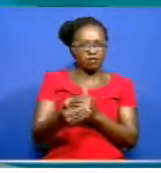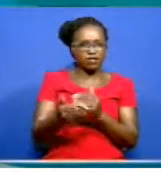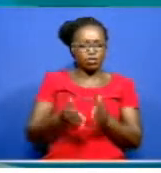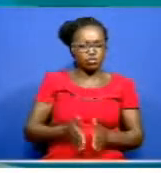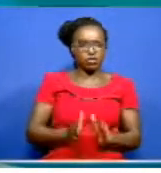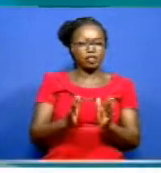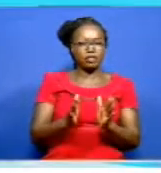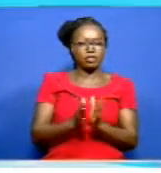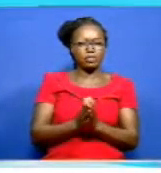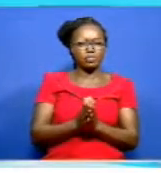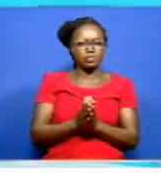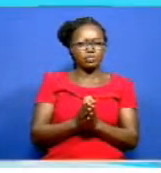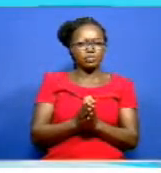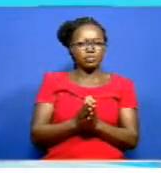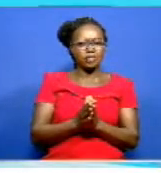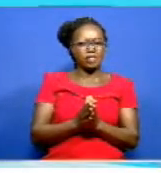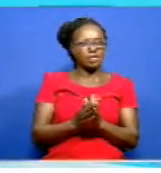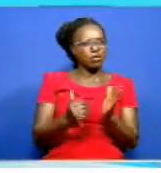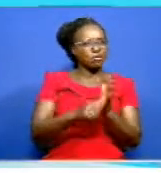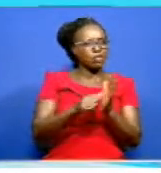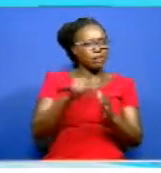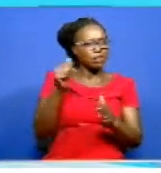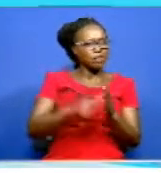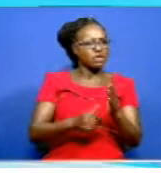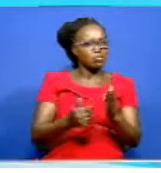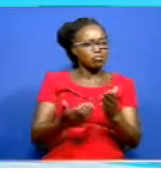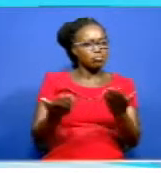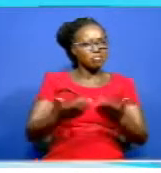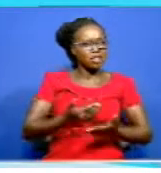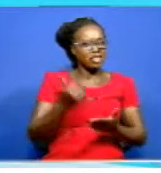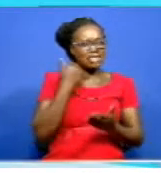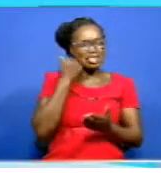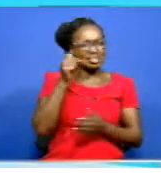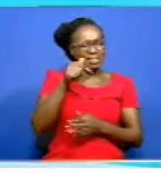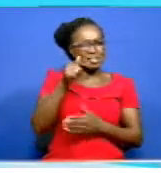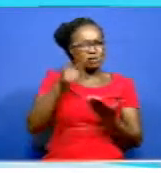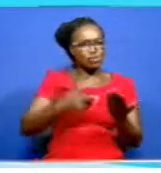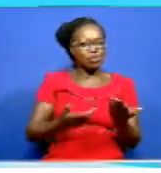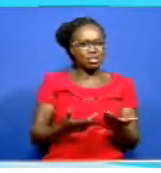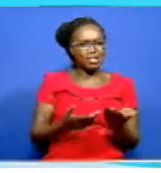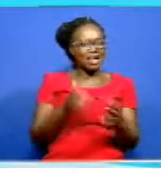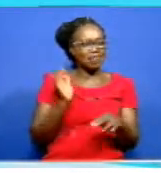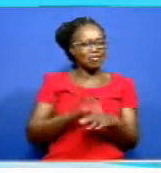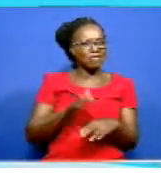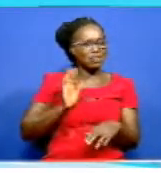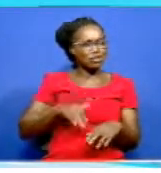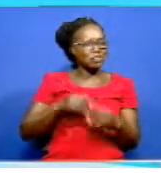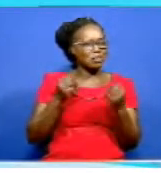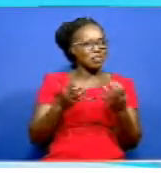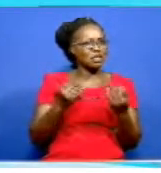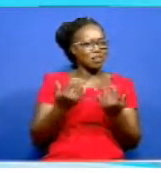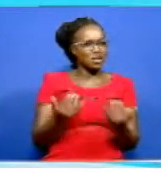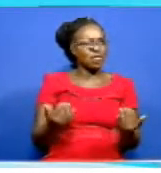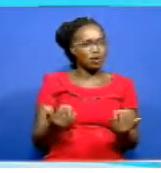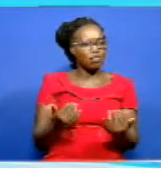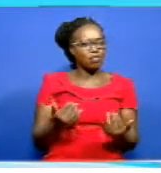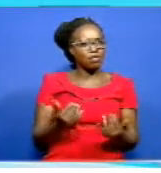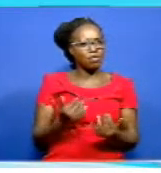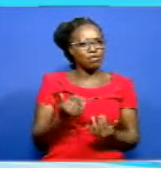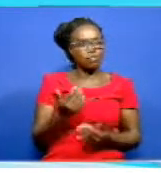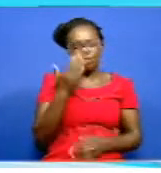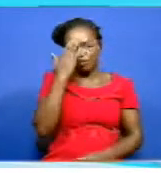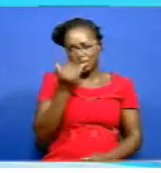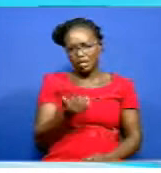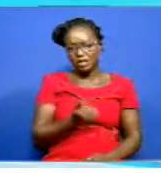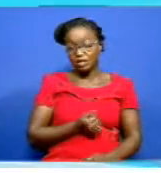Chanzo hasa cha ugonjwa huu ni nini? Maana ni jambo ambalo linaathiri wakina mama wengi sasa hivi.